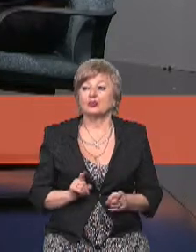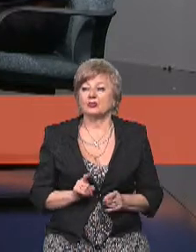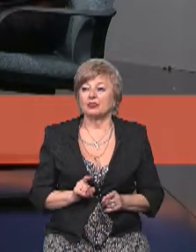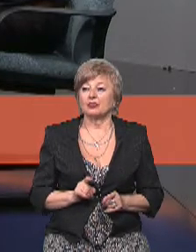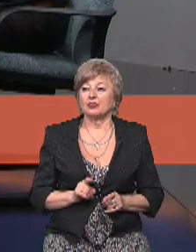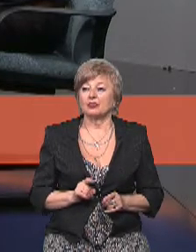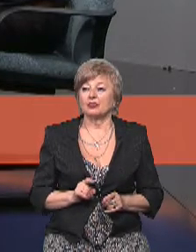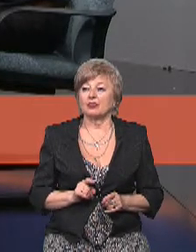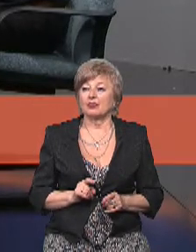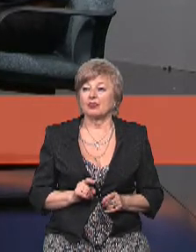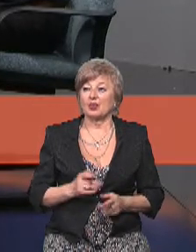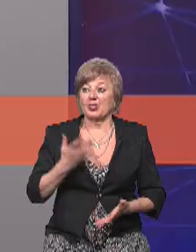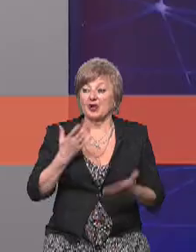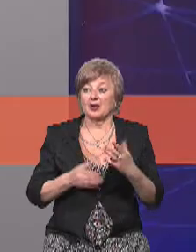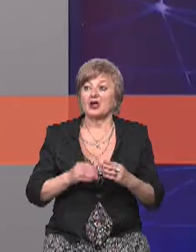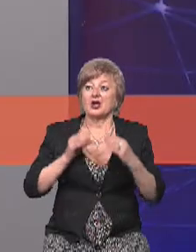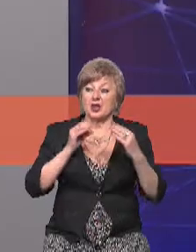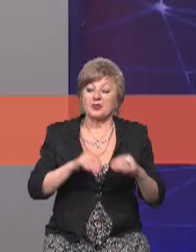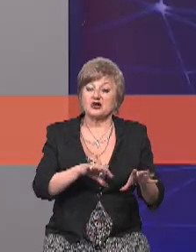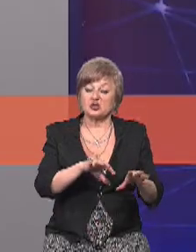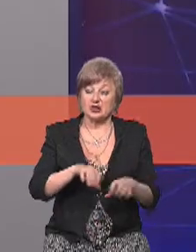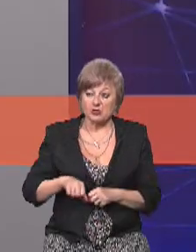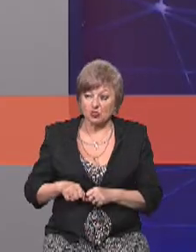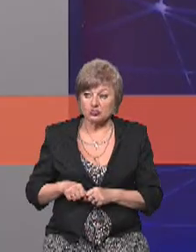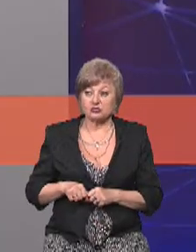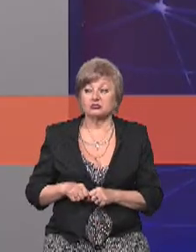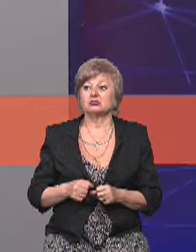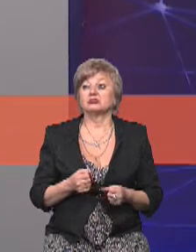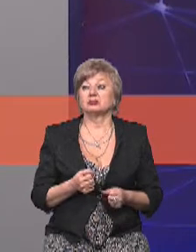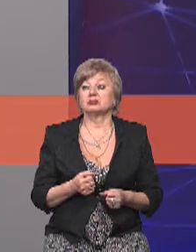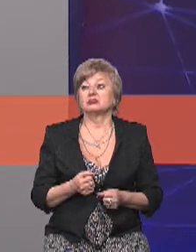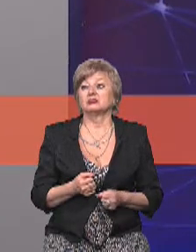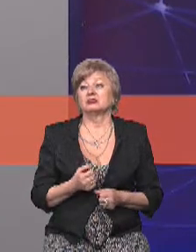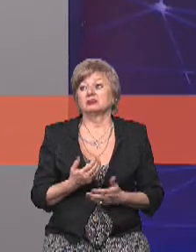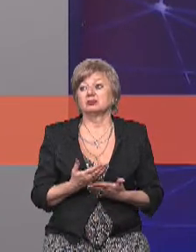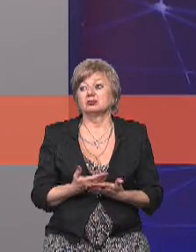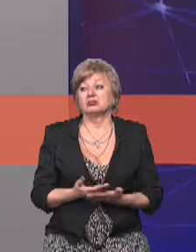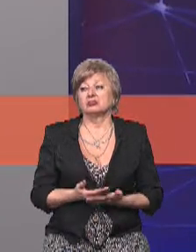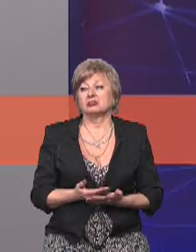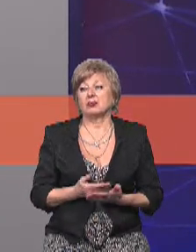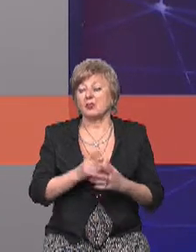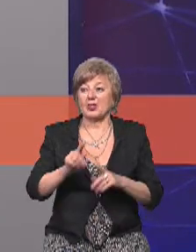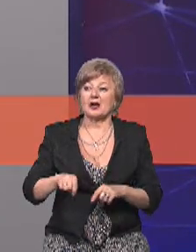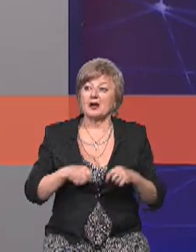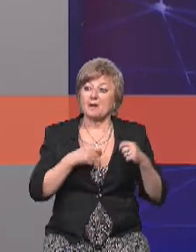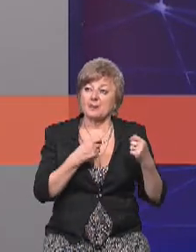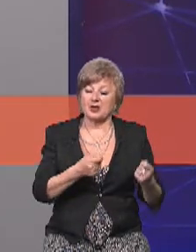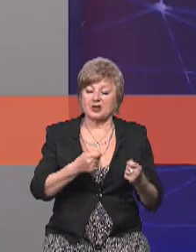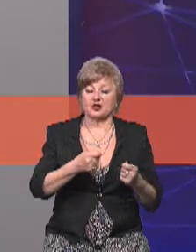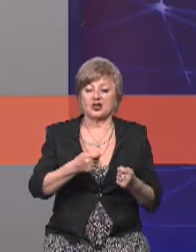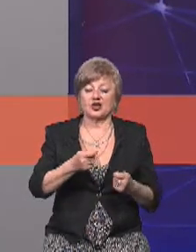Якщо вона буде конфіскована і в дохід передана в дохід